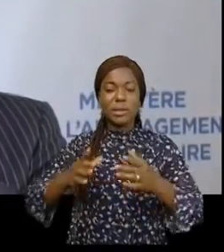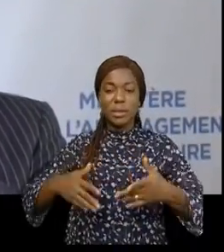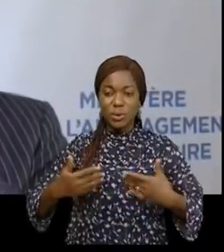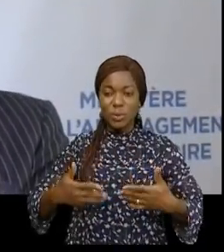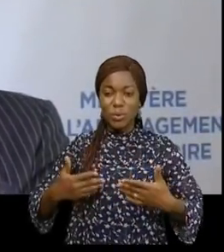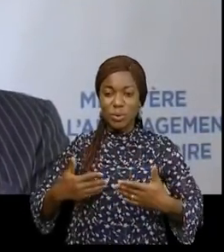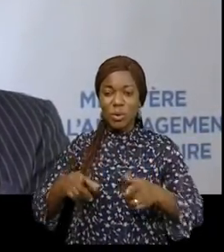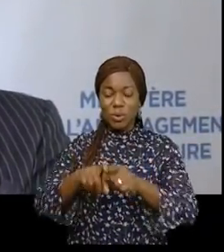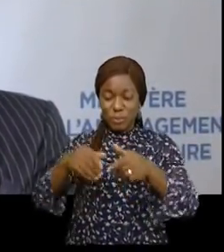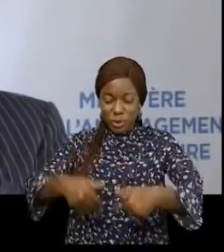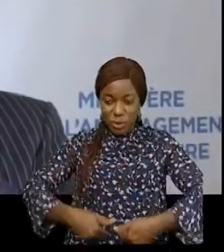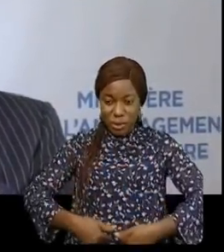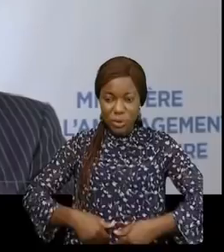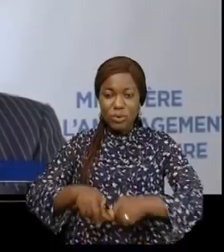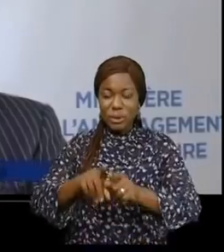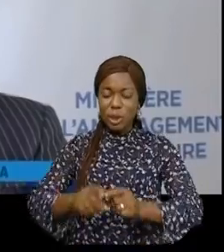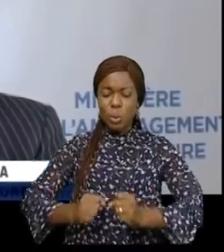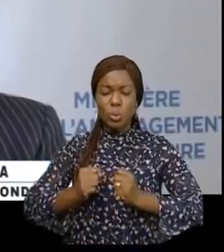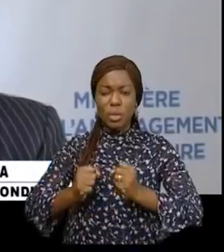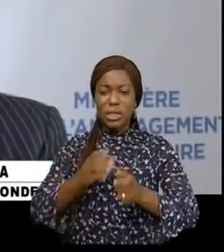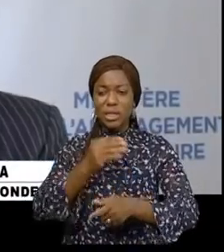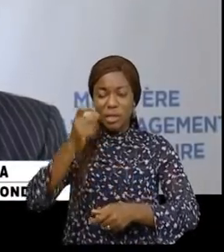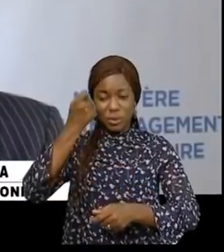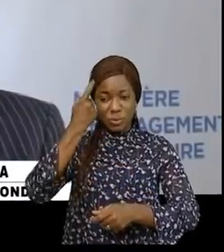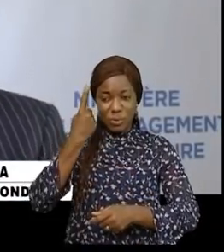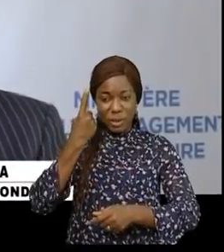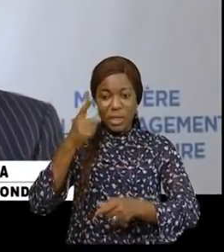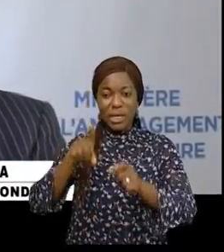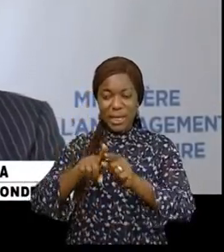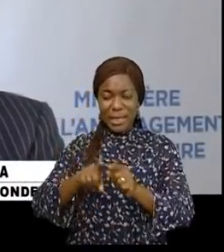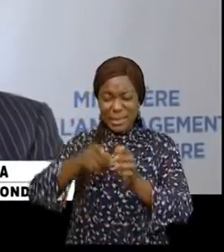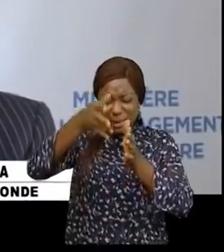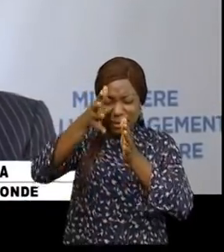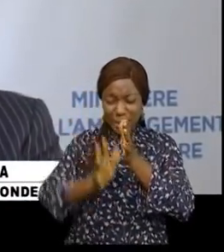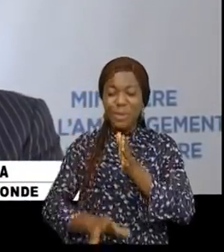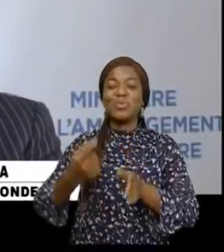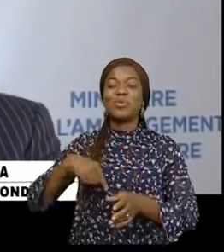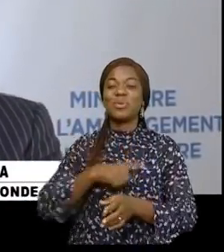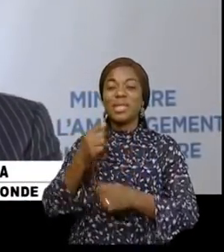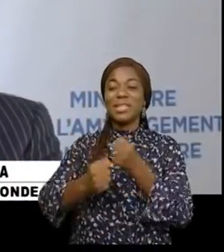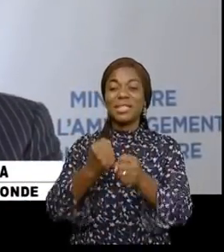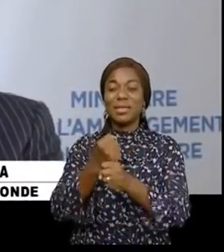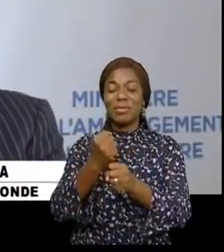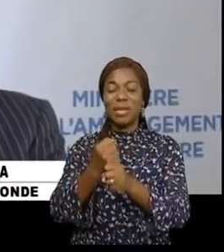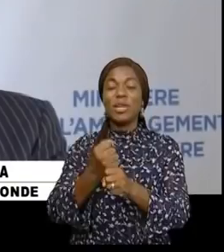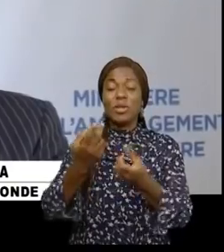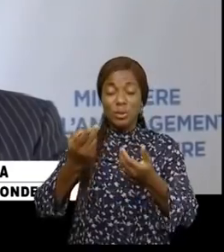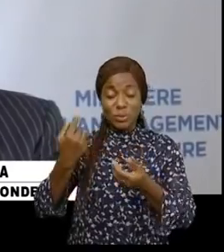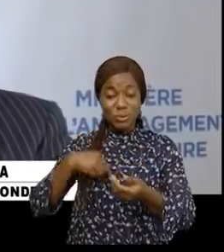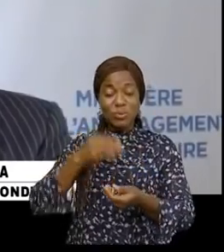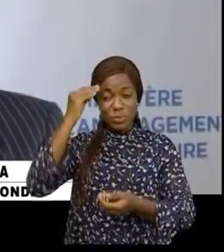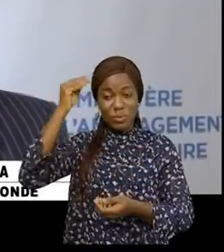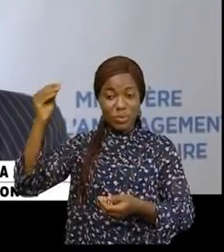la jeunesse, le dynamisme, la compréhension, le professionnalisme, vraiment nous sommes très très optimistes par rapport à cet échange et